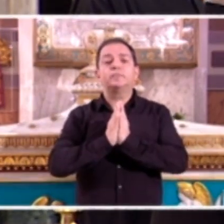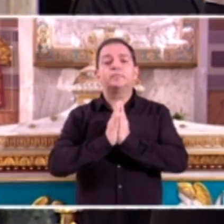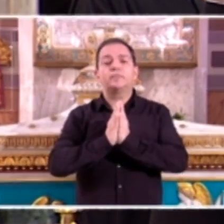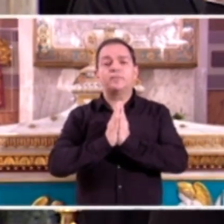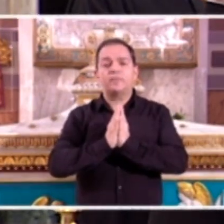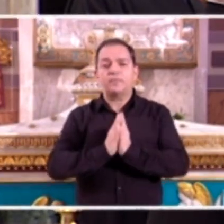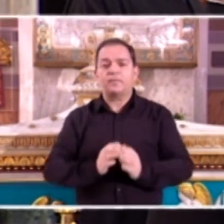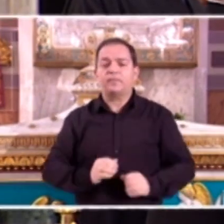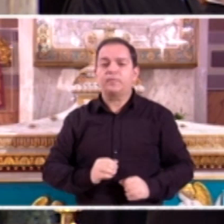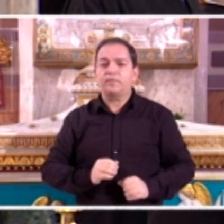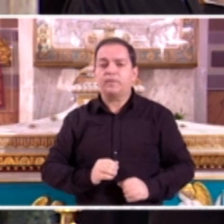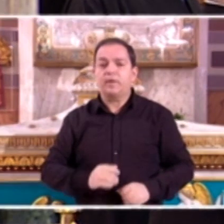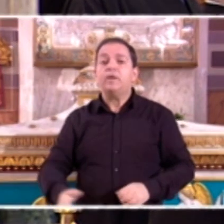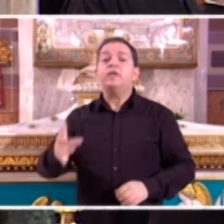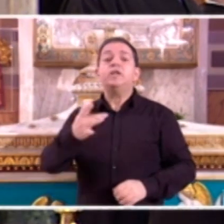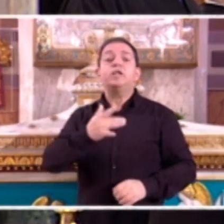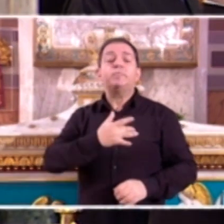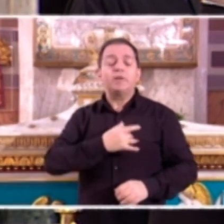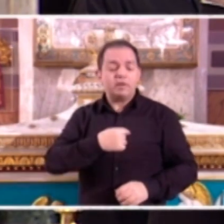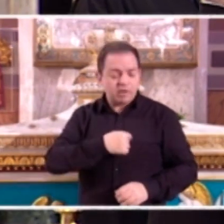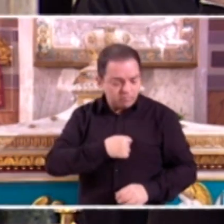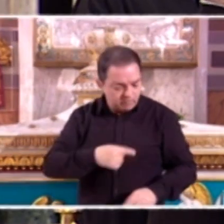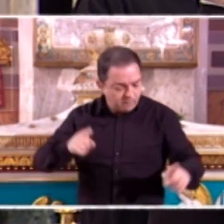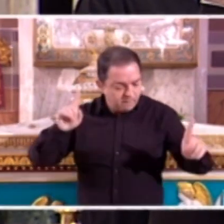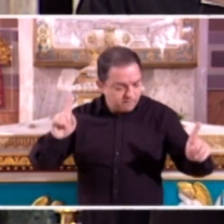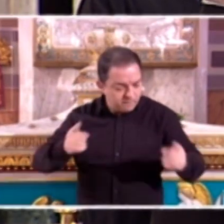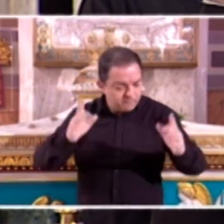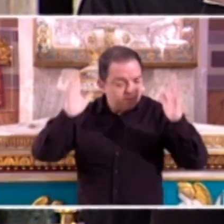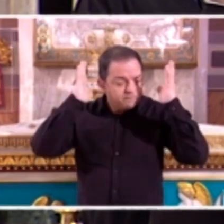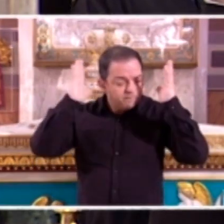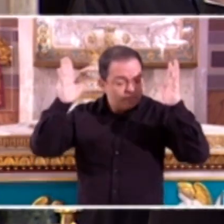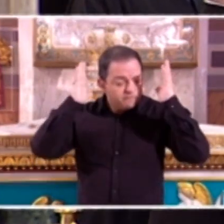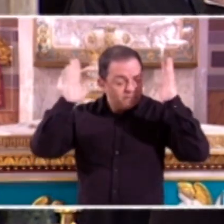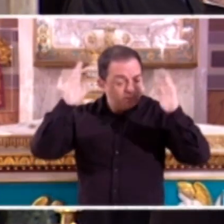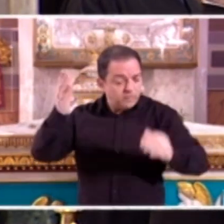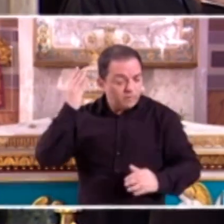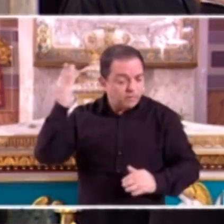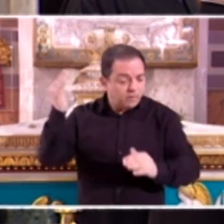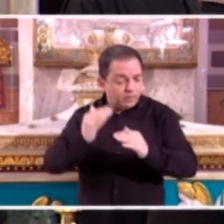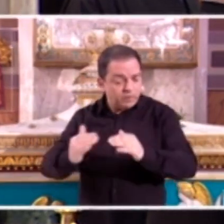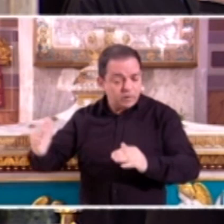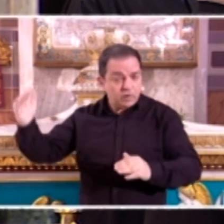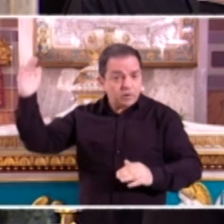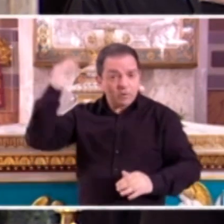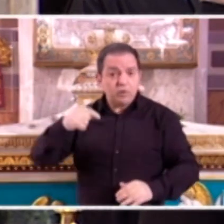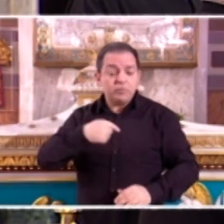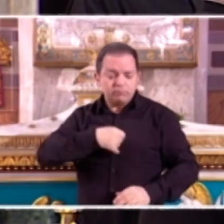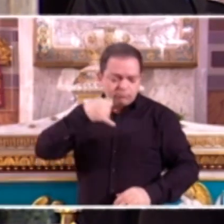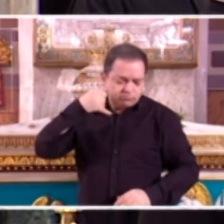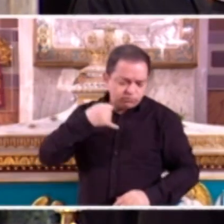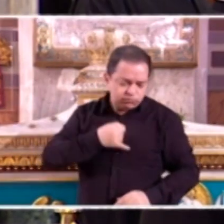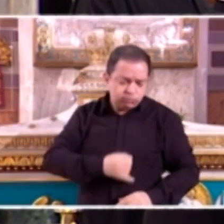Αμήν. Ευλόγη ψυχή μου τον Κύριον και πάντα τα εντός μου